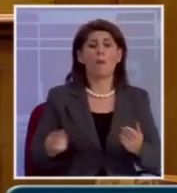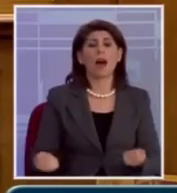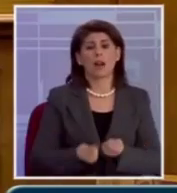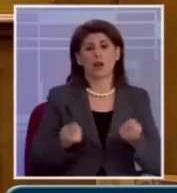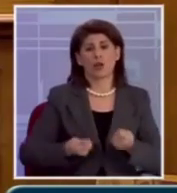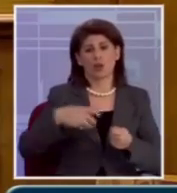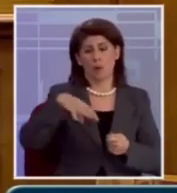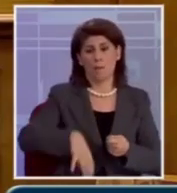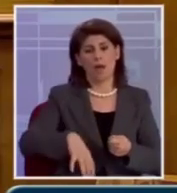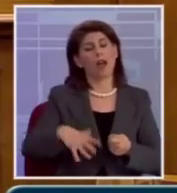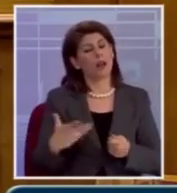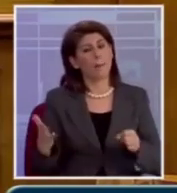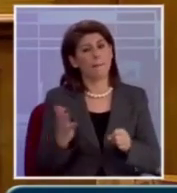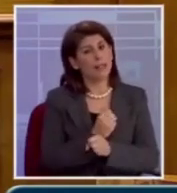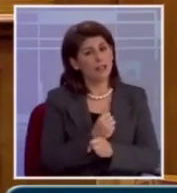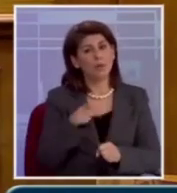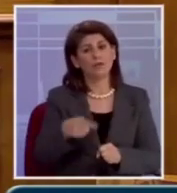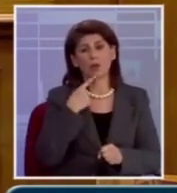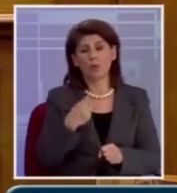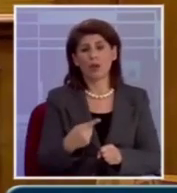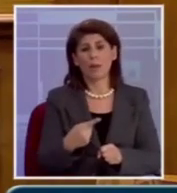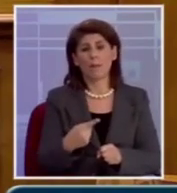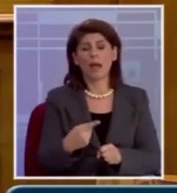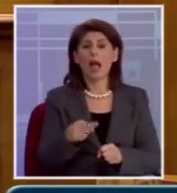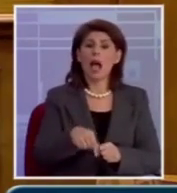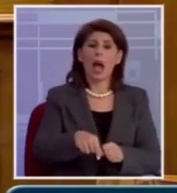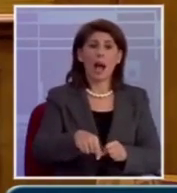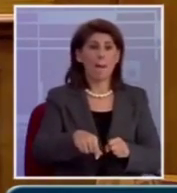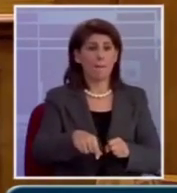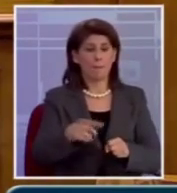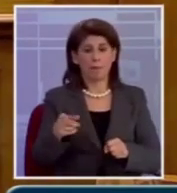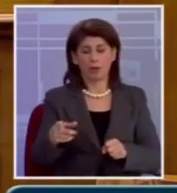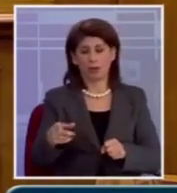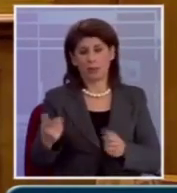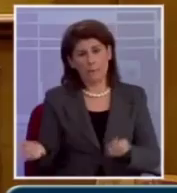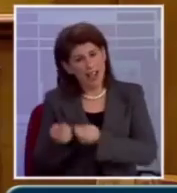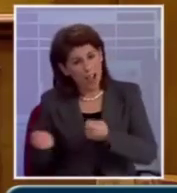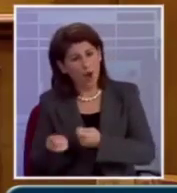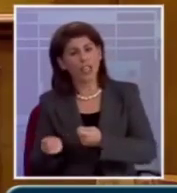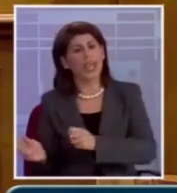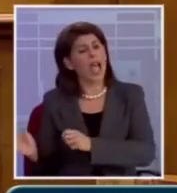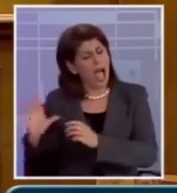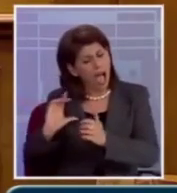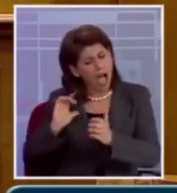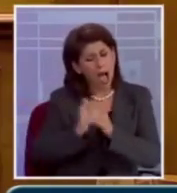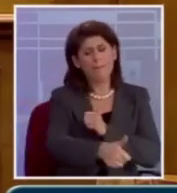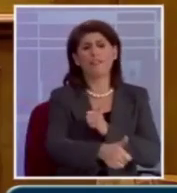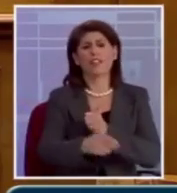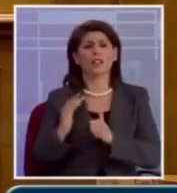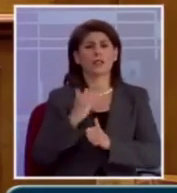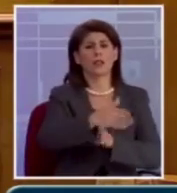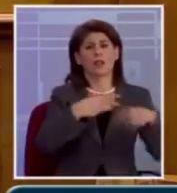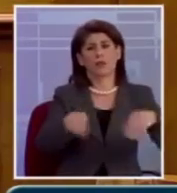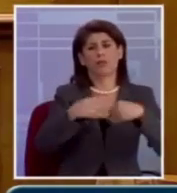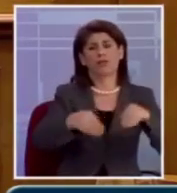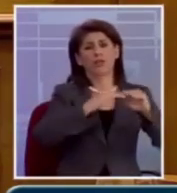τομέα, ούτως ώστε να πετύχουμε αυτό που λέμε από το ράφι στην... από την